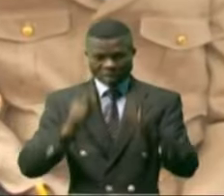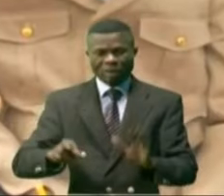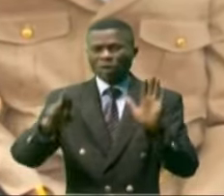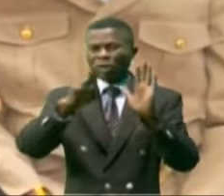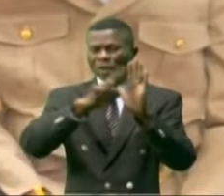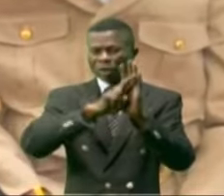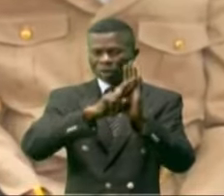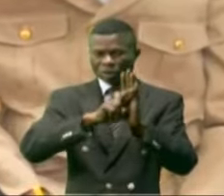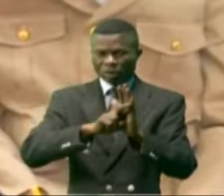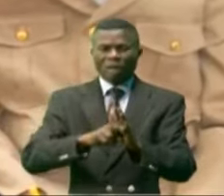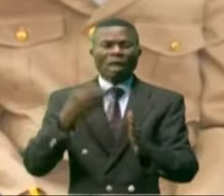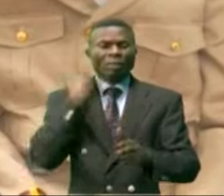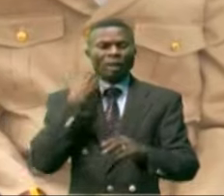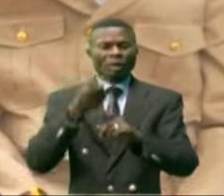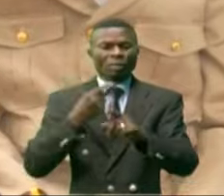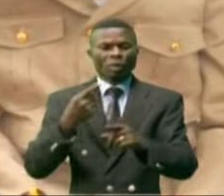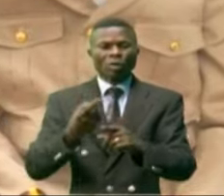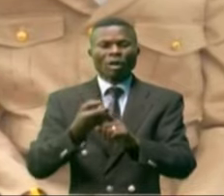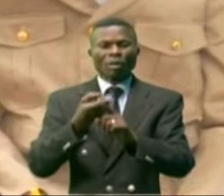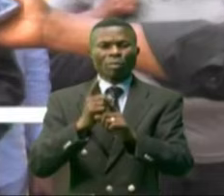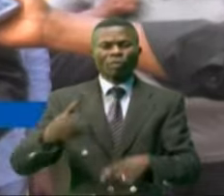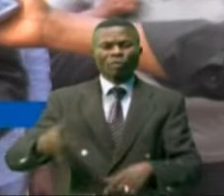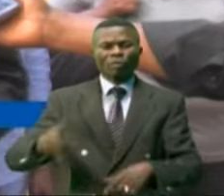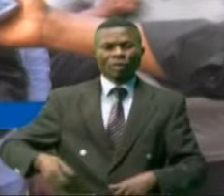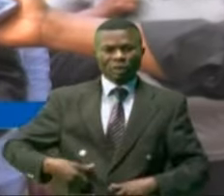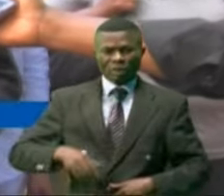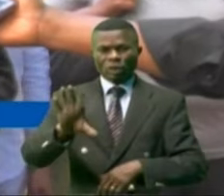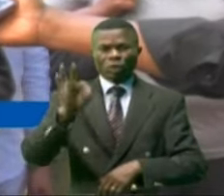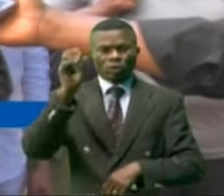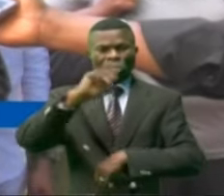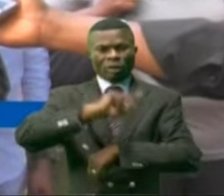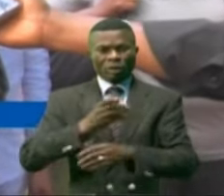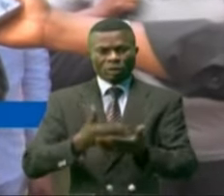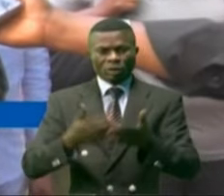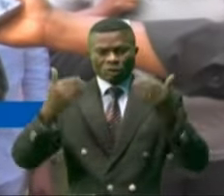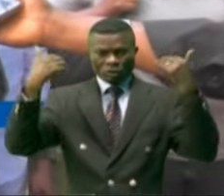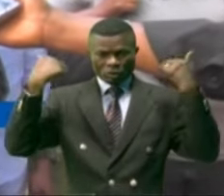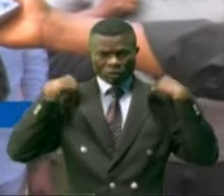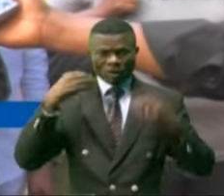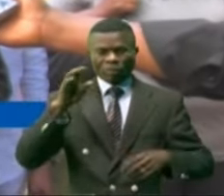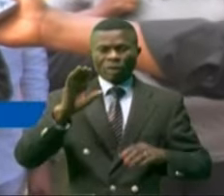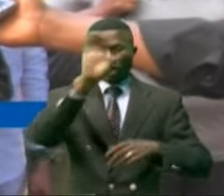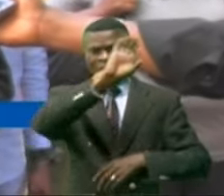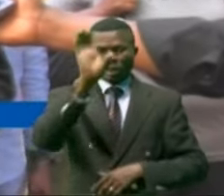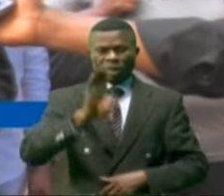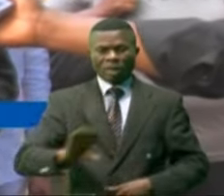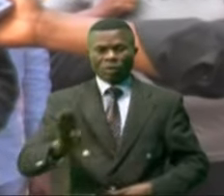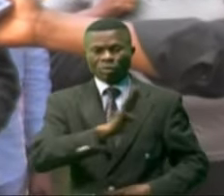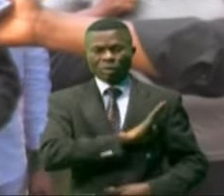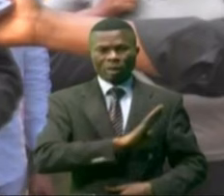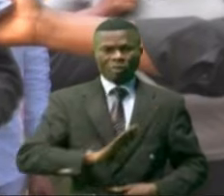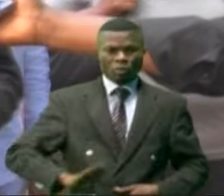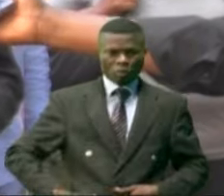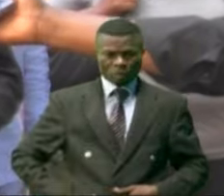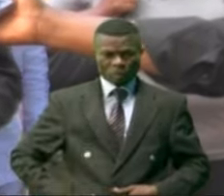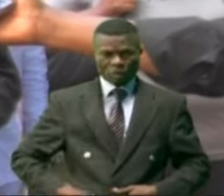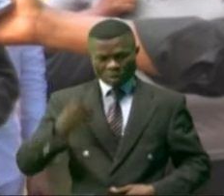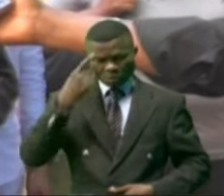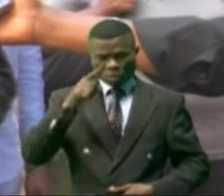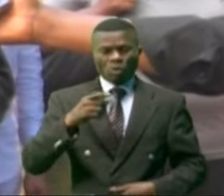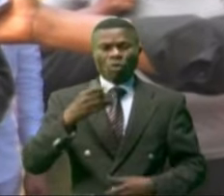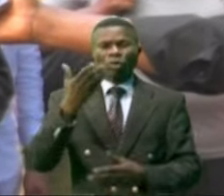variole des singes. Nous avons saisi cette opportunité avec l'autorité politico-administrative pour